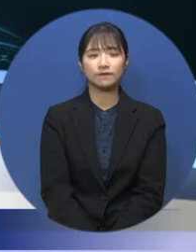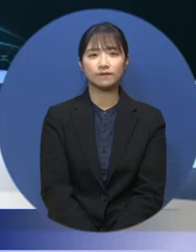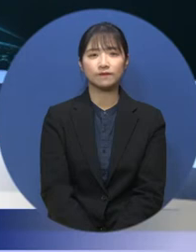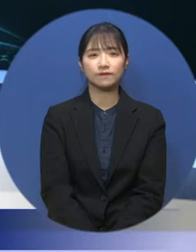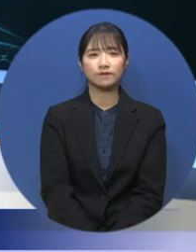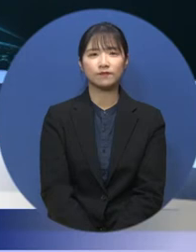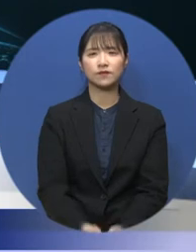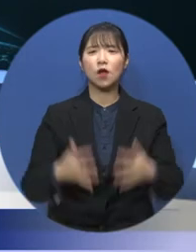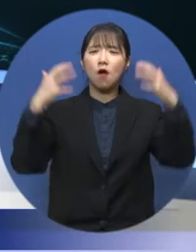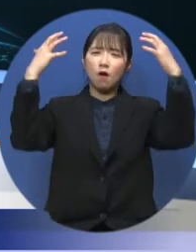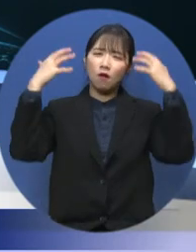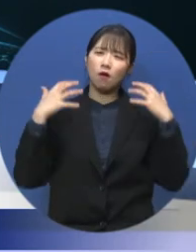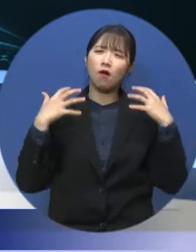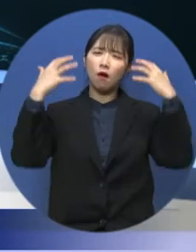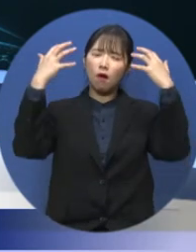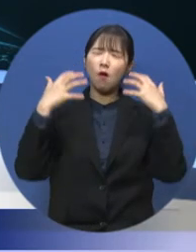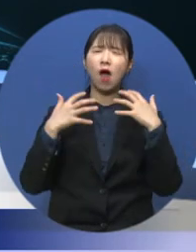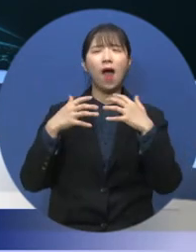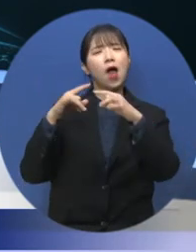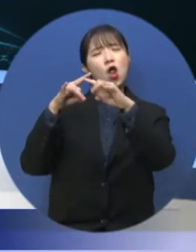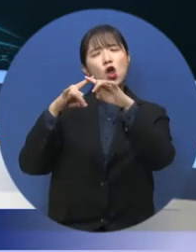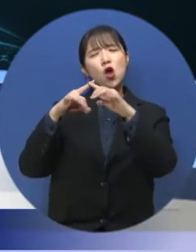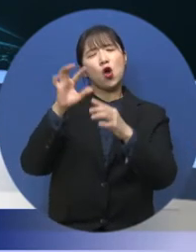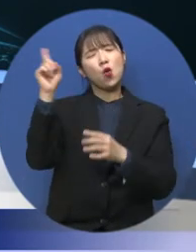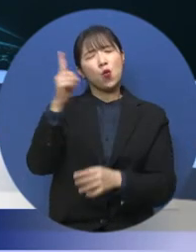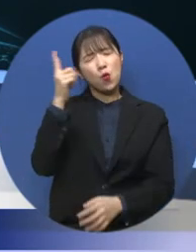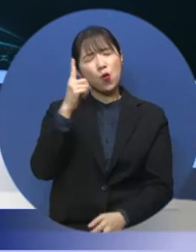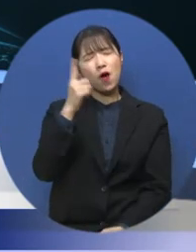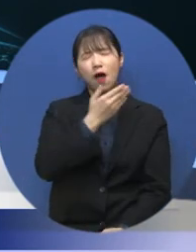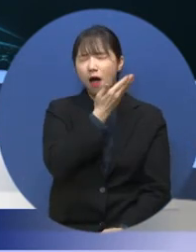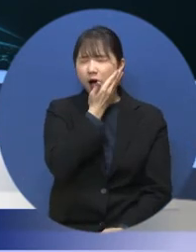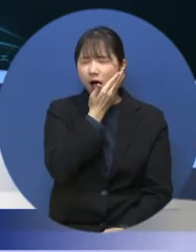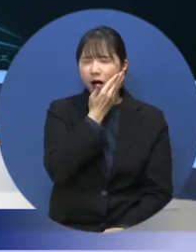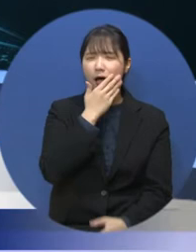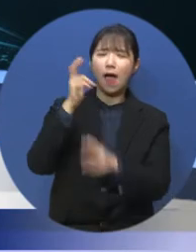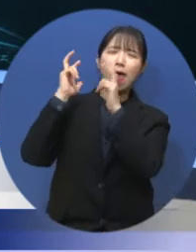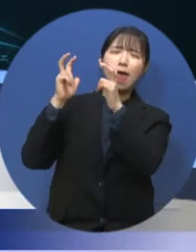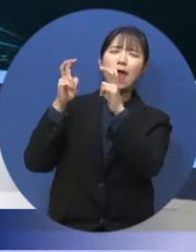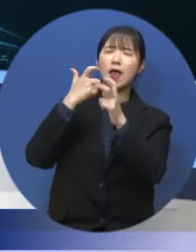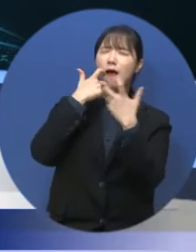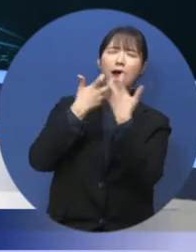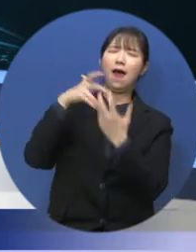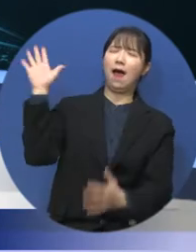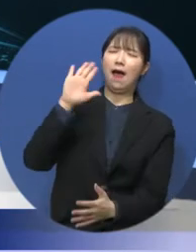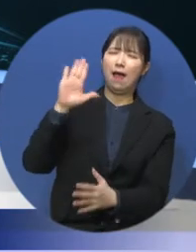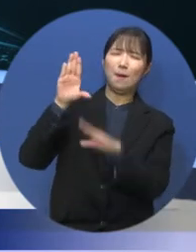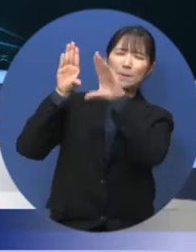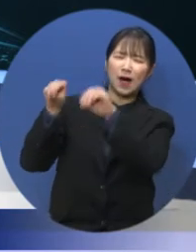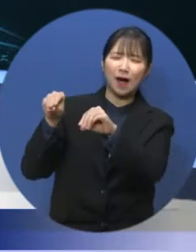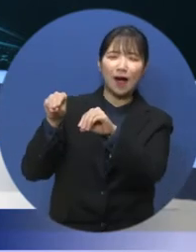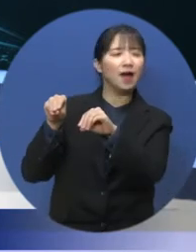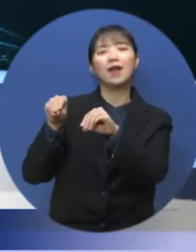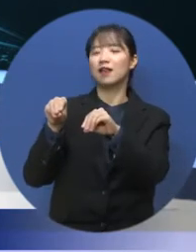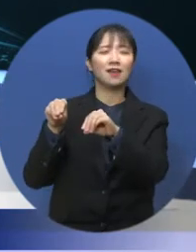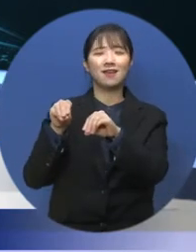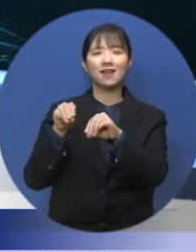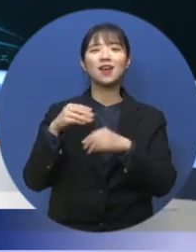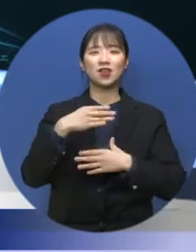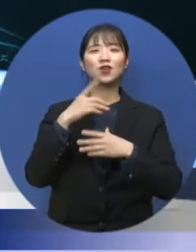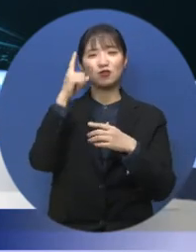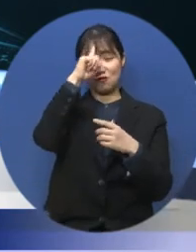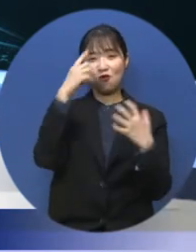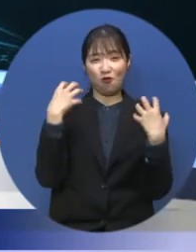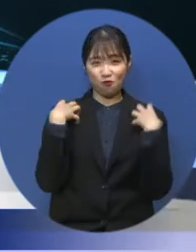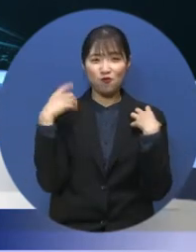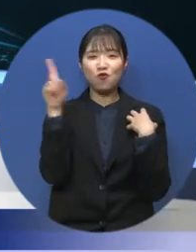여름철 무더위에 도전기 3 때문에 에어컨 켜기 겁나는 분들 많으시죠 저소득층의 시원한 여름과 따뜻한